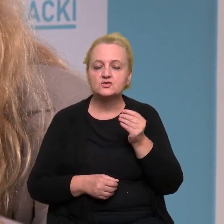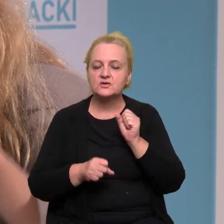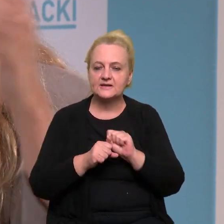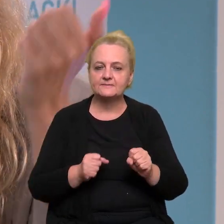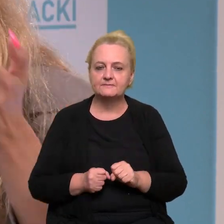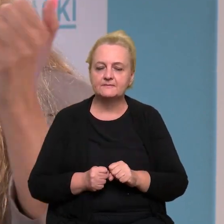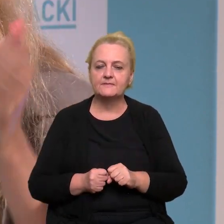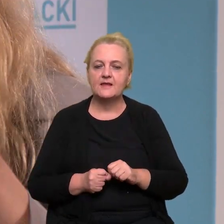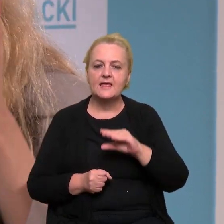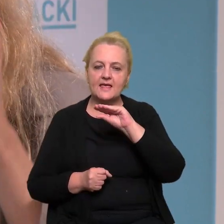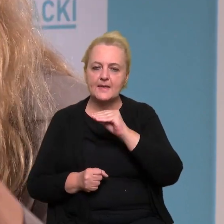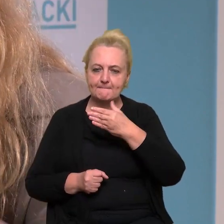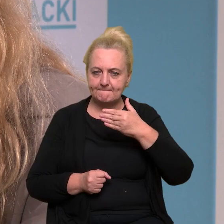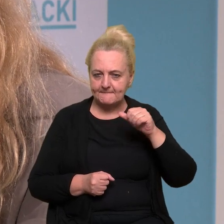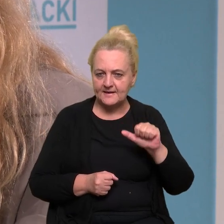też Emma,